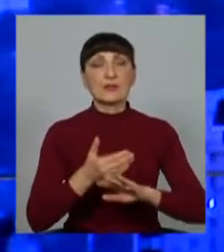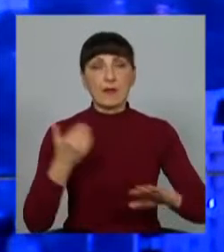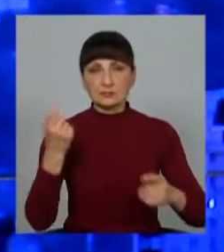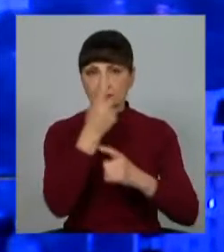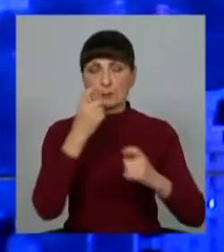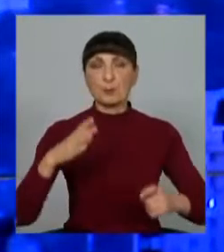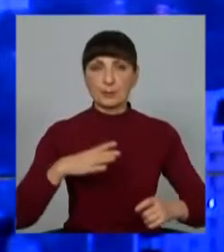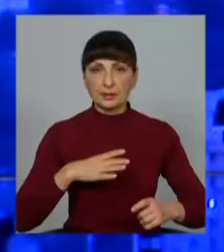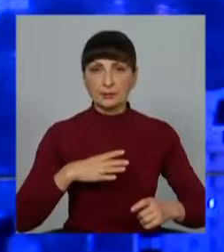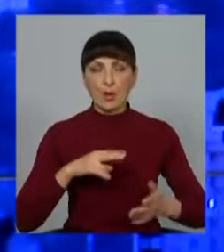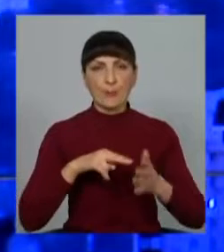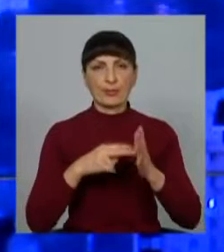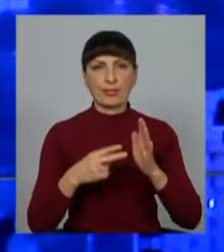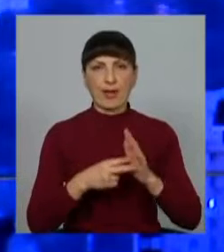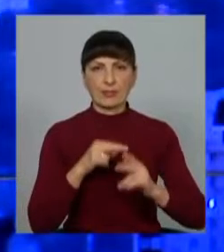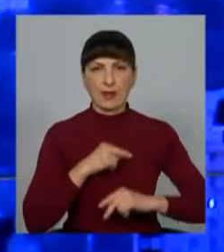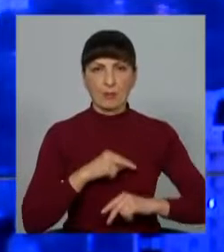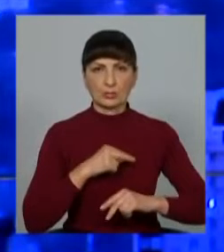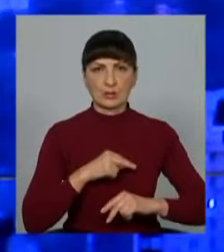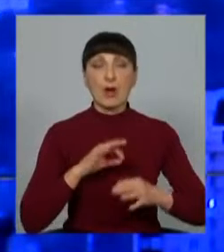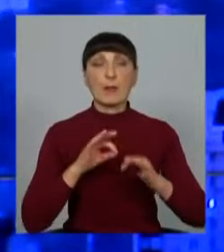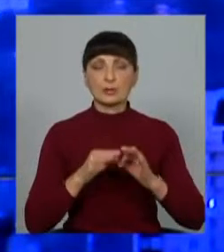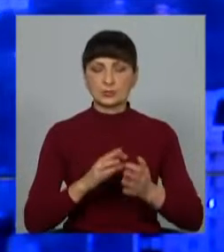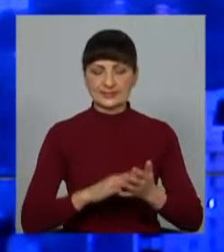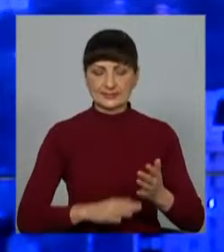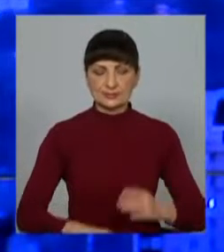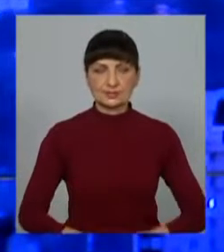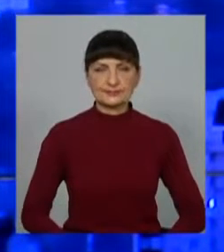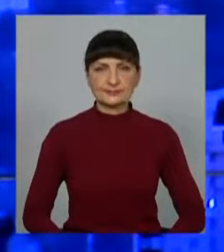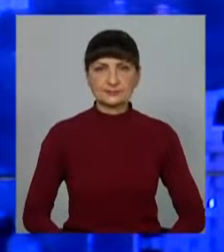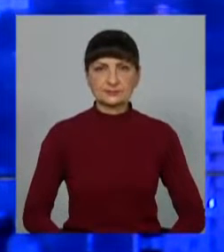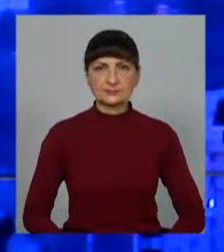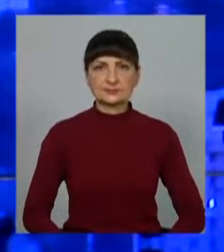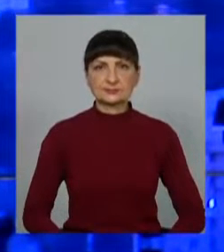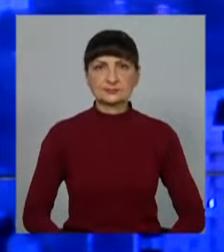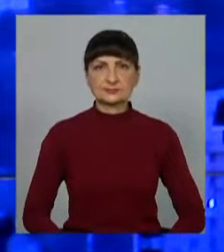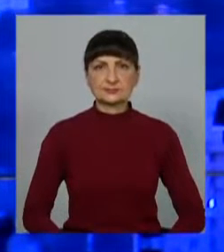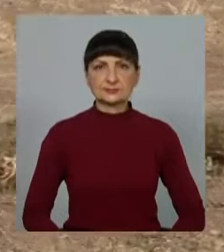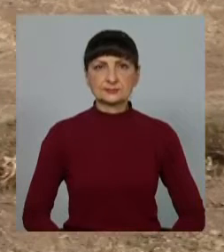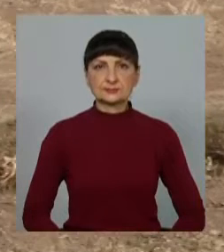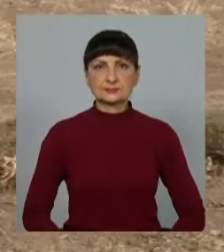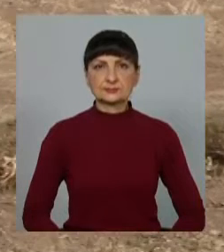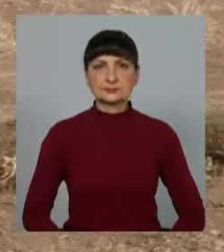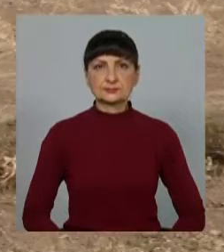заблаговременно оповещено о планируемых работах. Подробности в материале Динары Сабитовой.